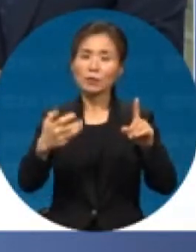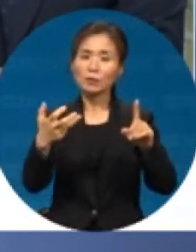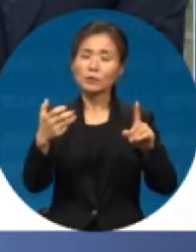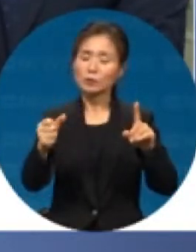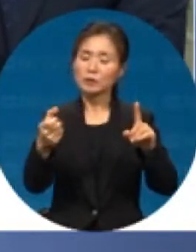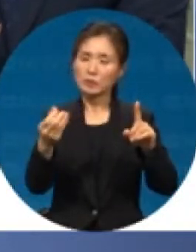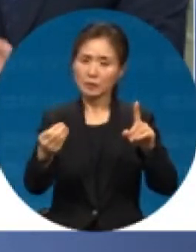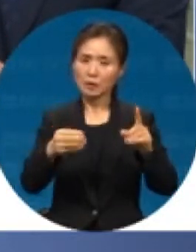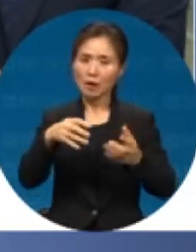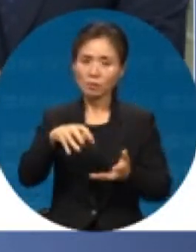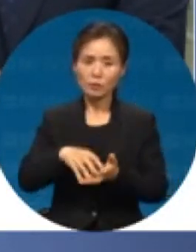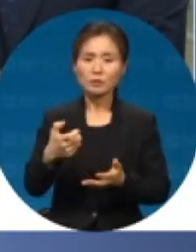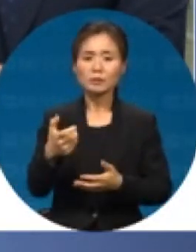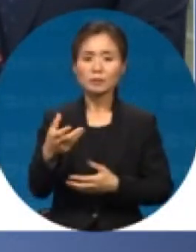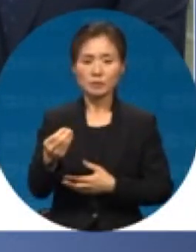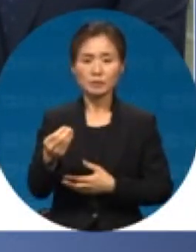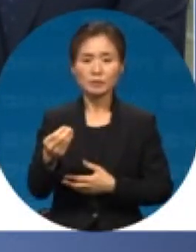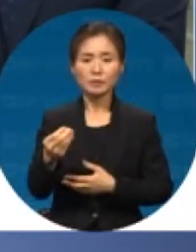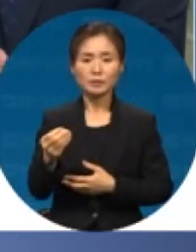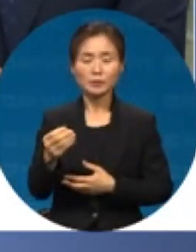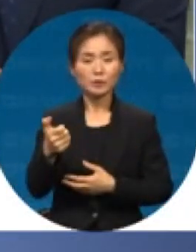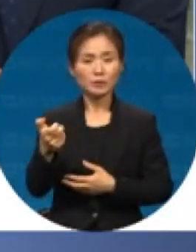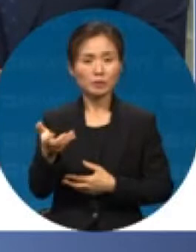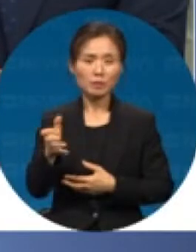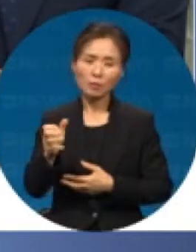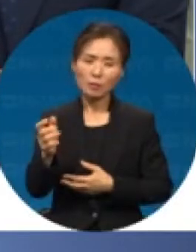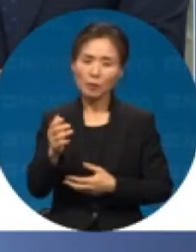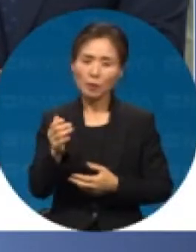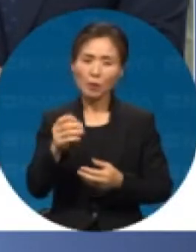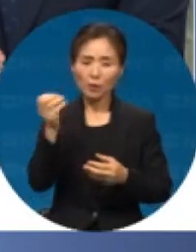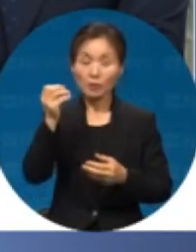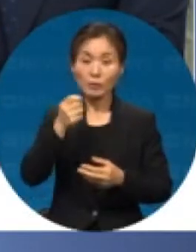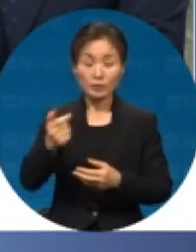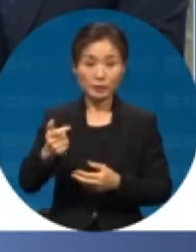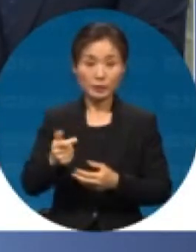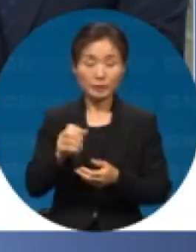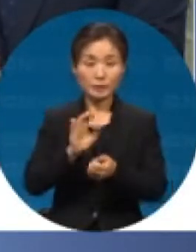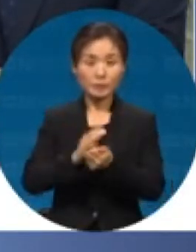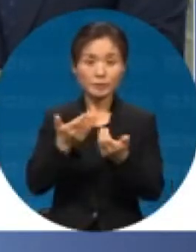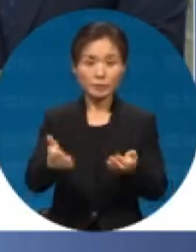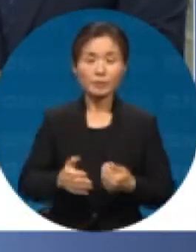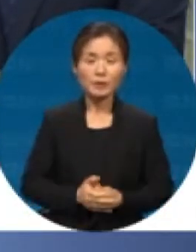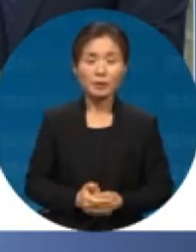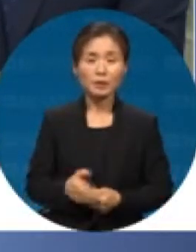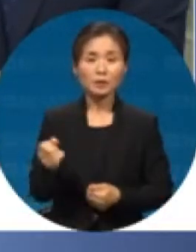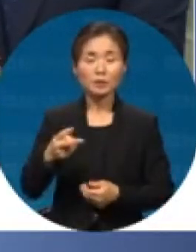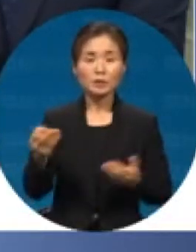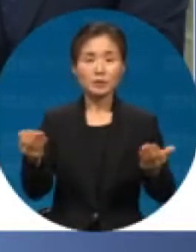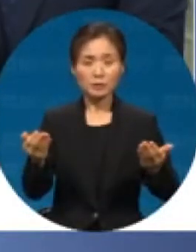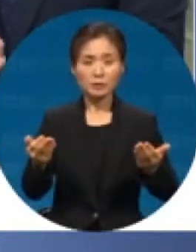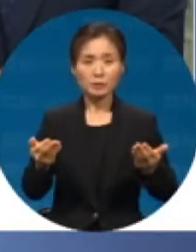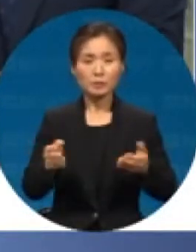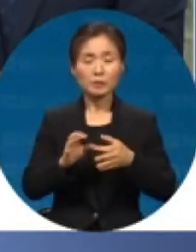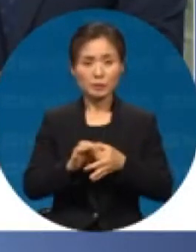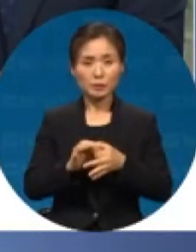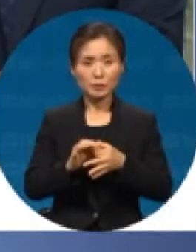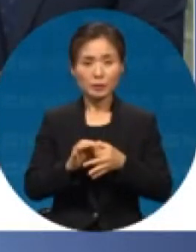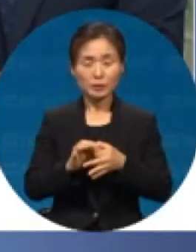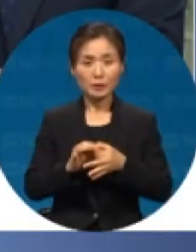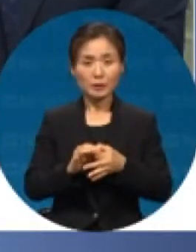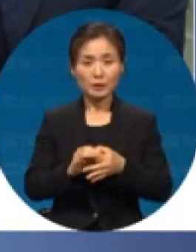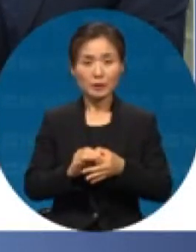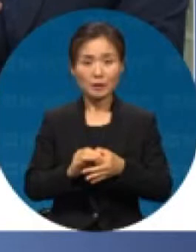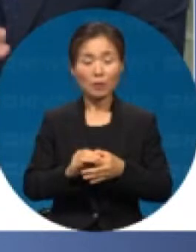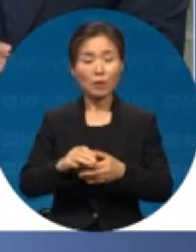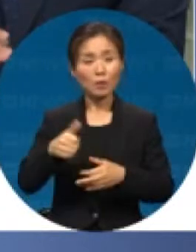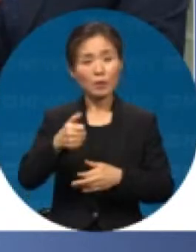씁니다 또 구직 난을 겪고 있는 직업 되고 졸업생을 직업 때 고등학교 580여 곳에 실습 쏘 보조강사 로 배치하는데